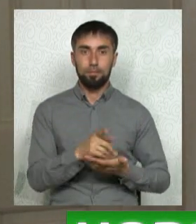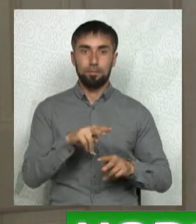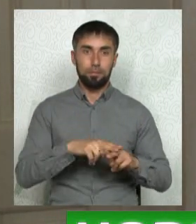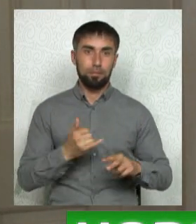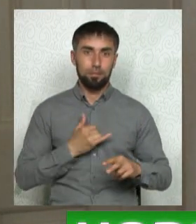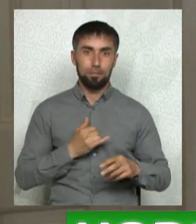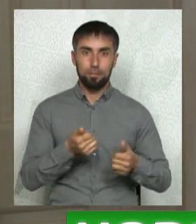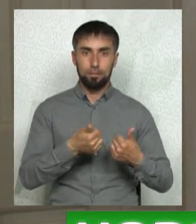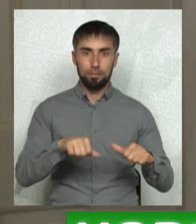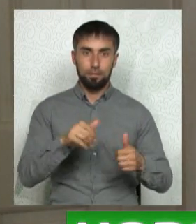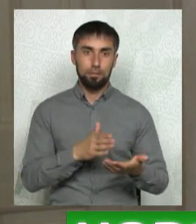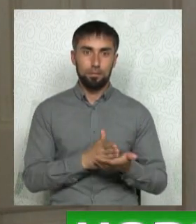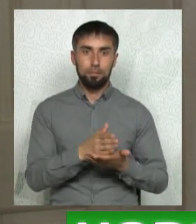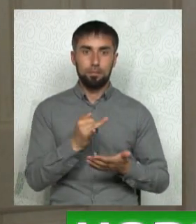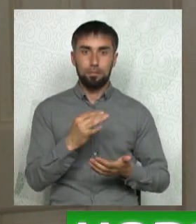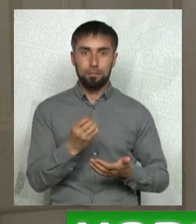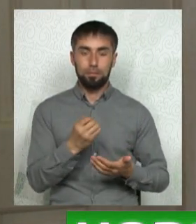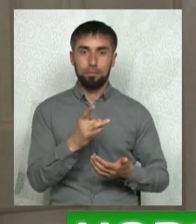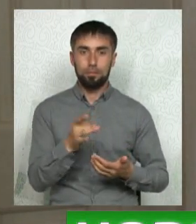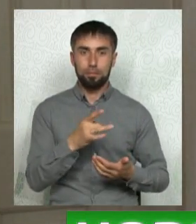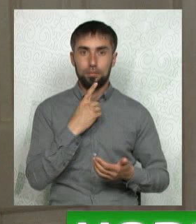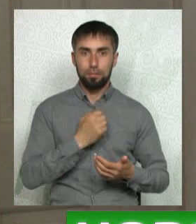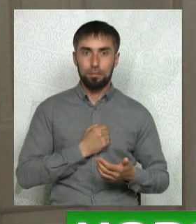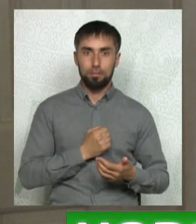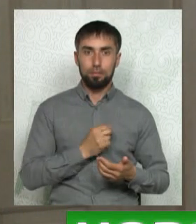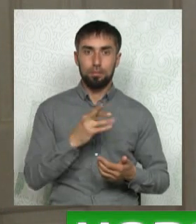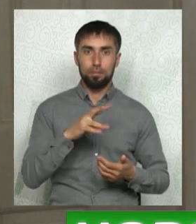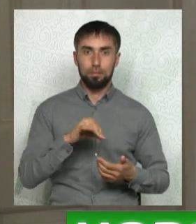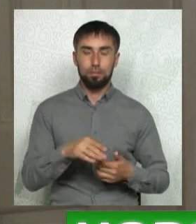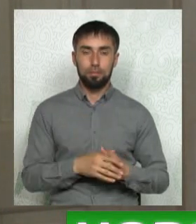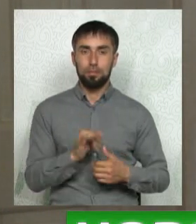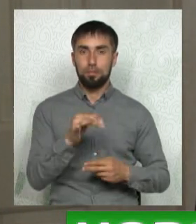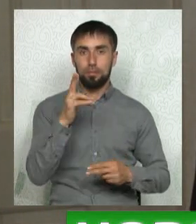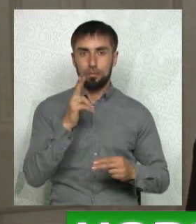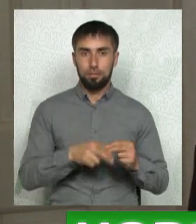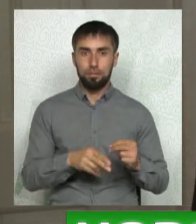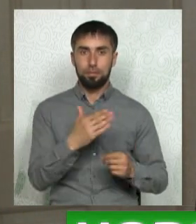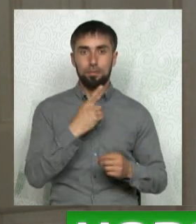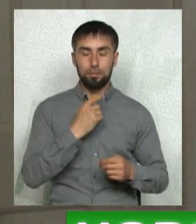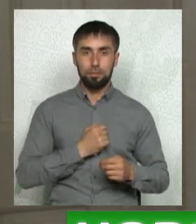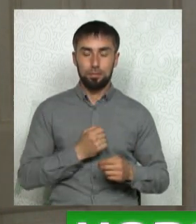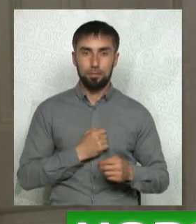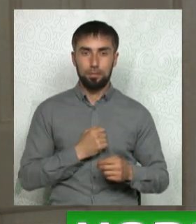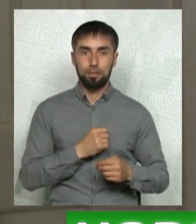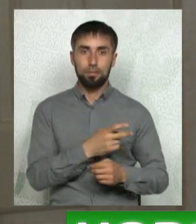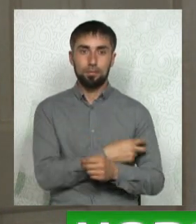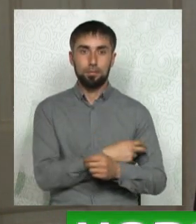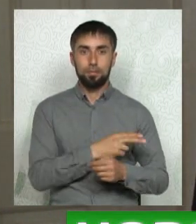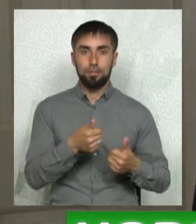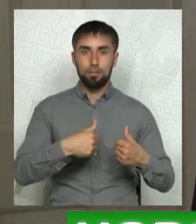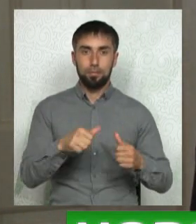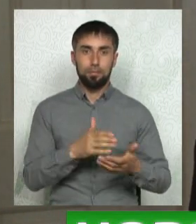нас комиссии проходят, направляем еще республиканский военкомат, окончательный военный, врачебные